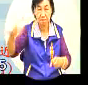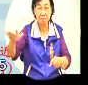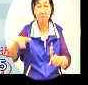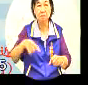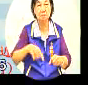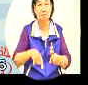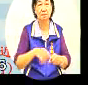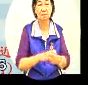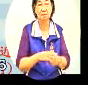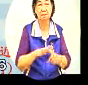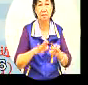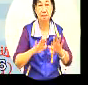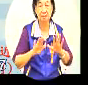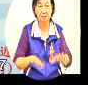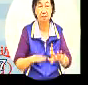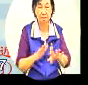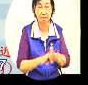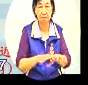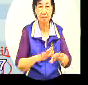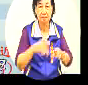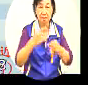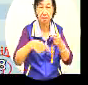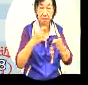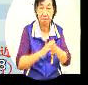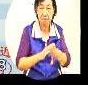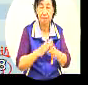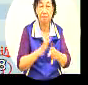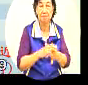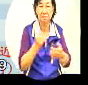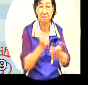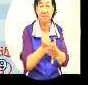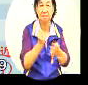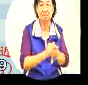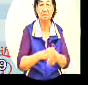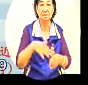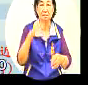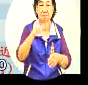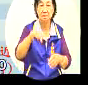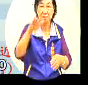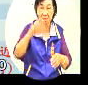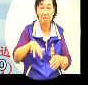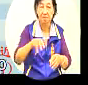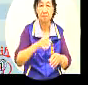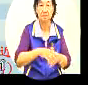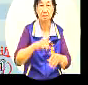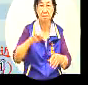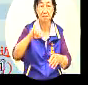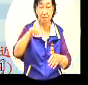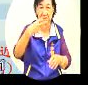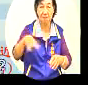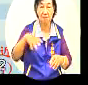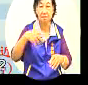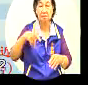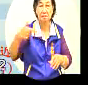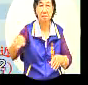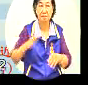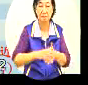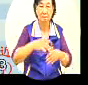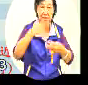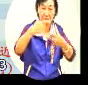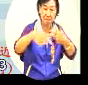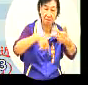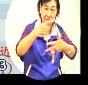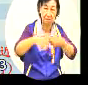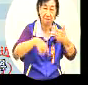候，我们目前统计就已经达到了8389个案例，甚至还有一周是达到了1223个案例。